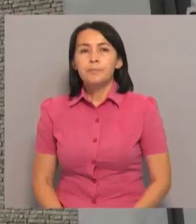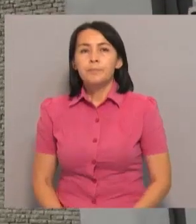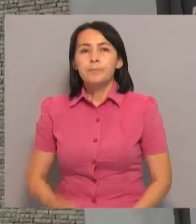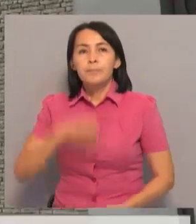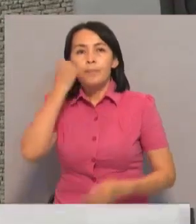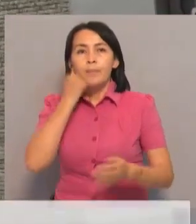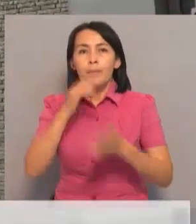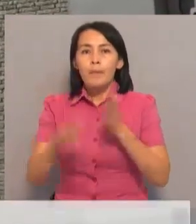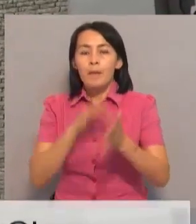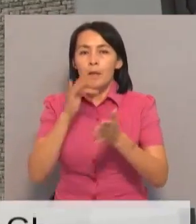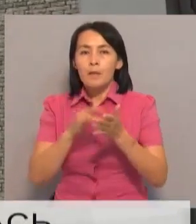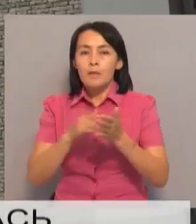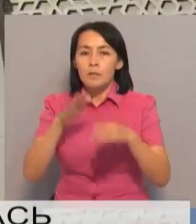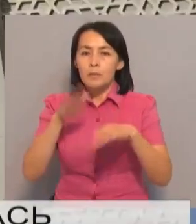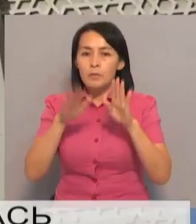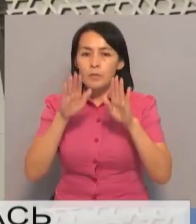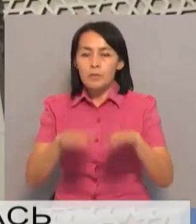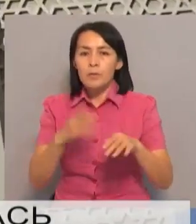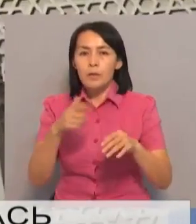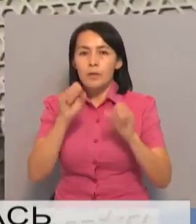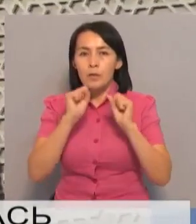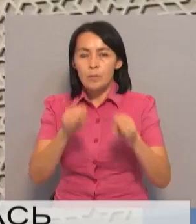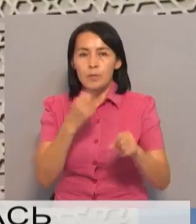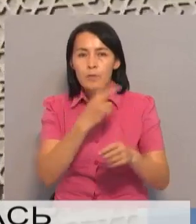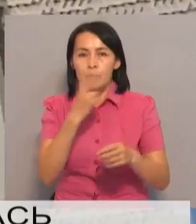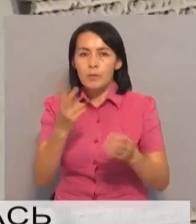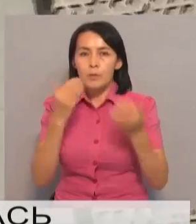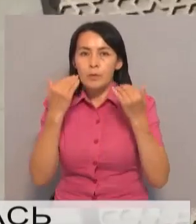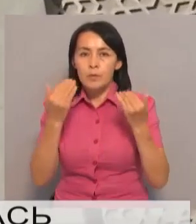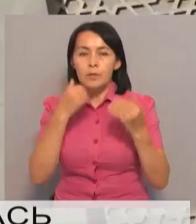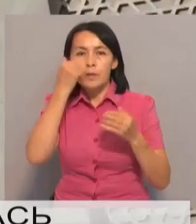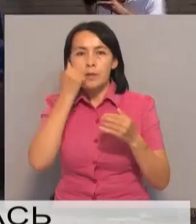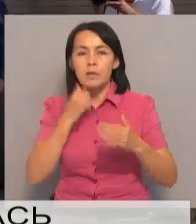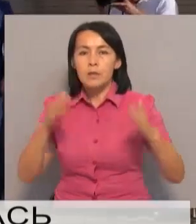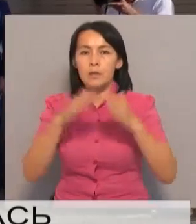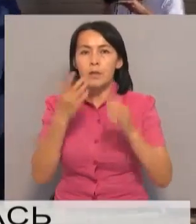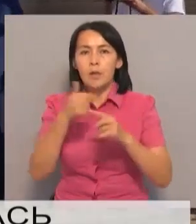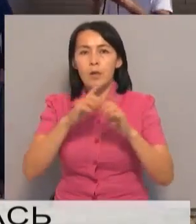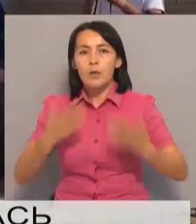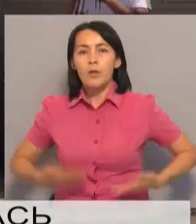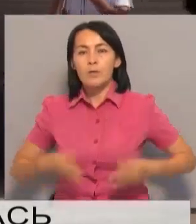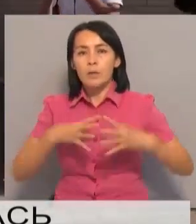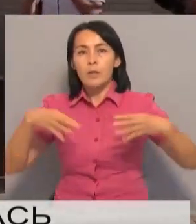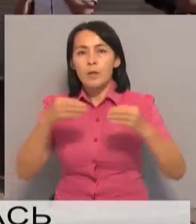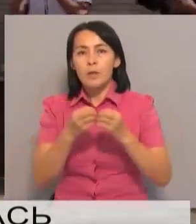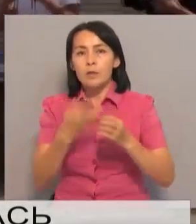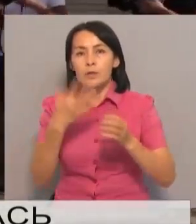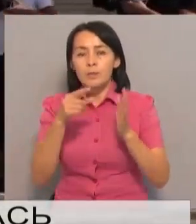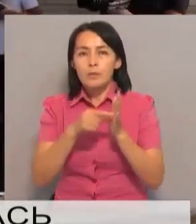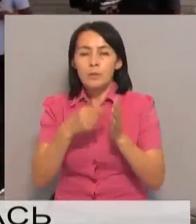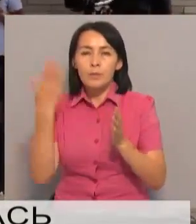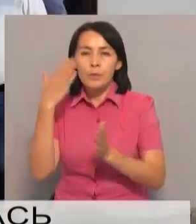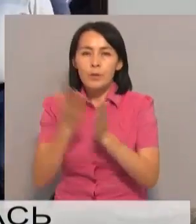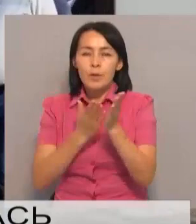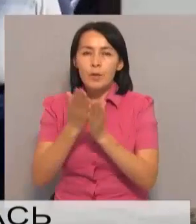Старый город – уникальное колоритное место, где можно увидеть саманные дома, в которых проживают семьи в пятом-седьмом